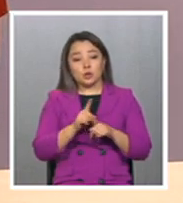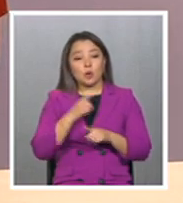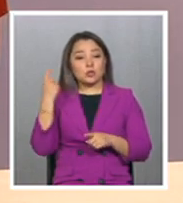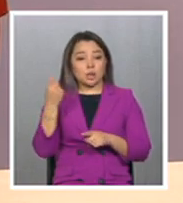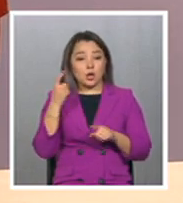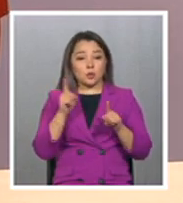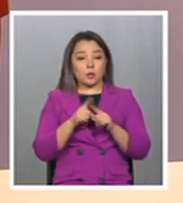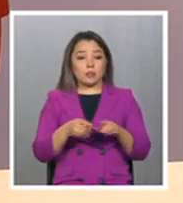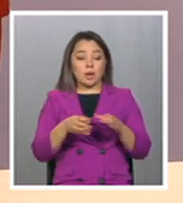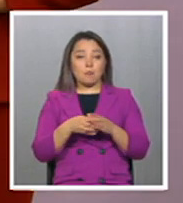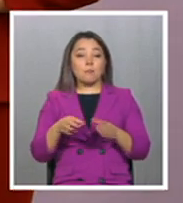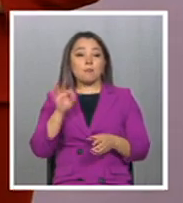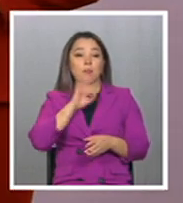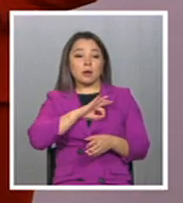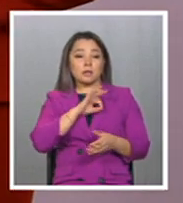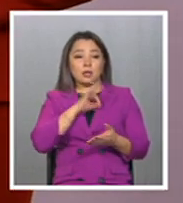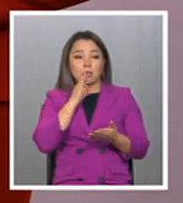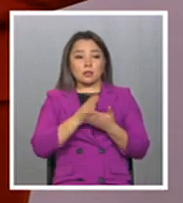үшін пайдаланылады.